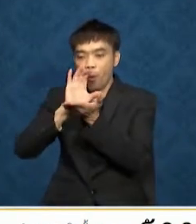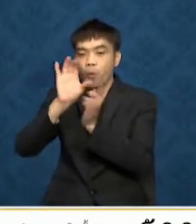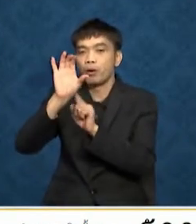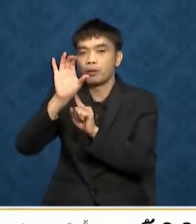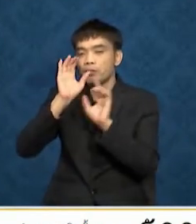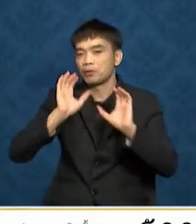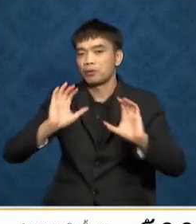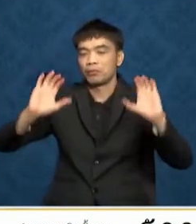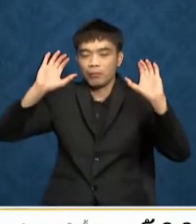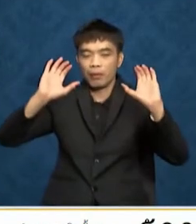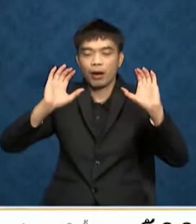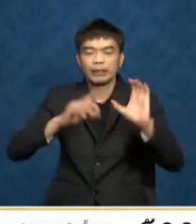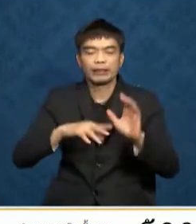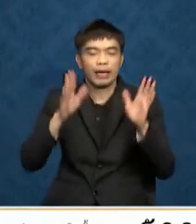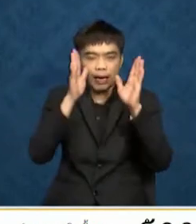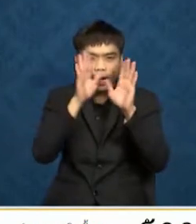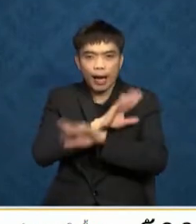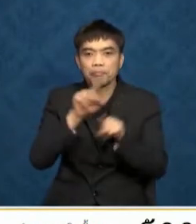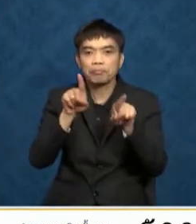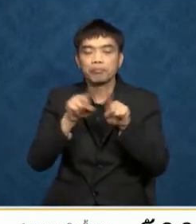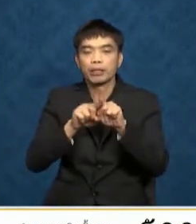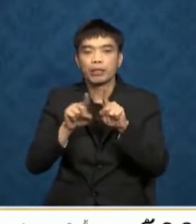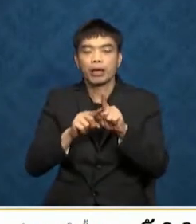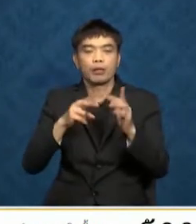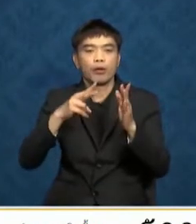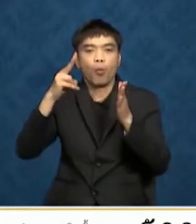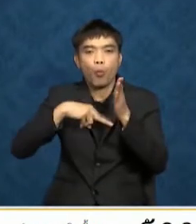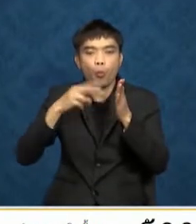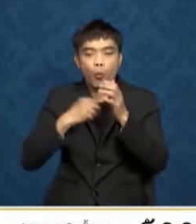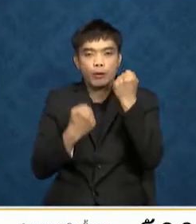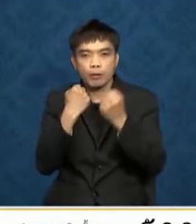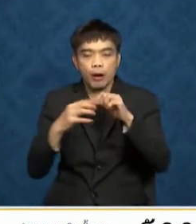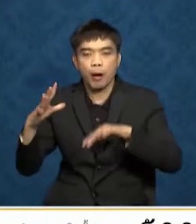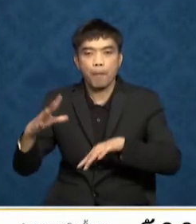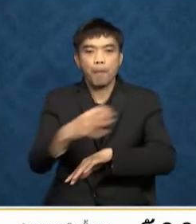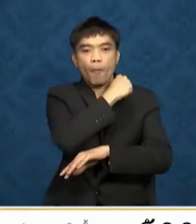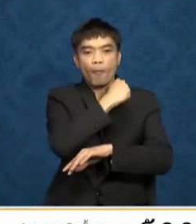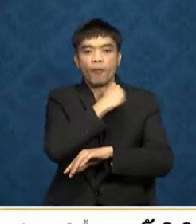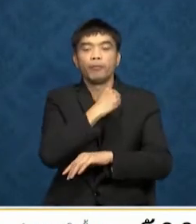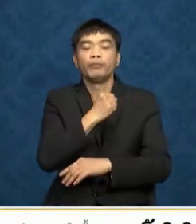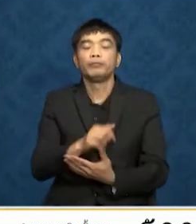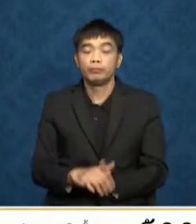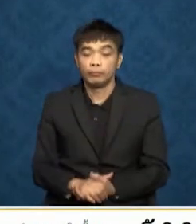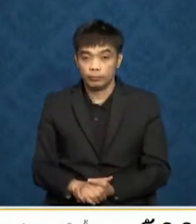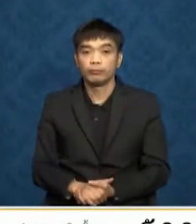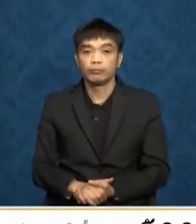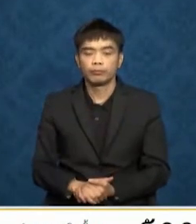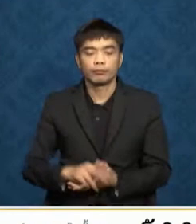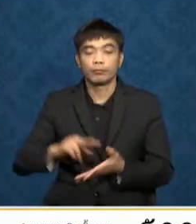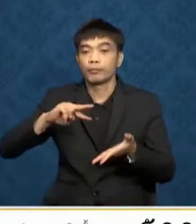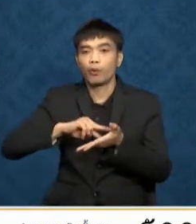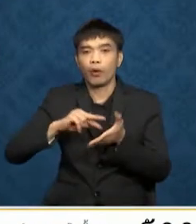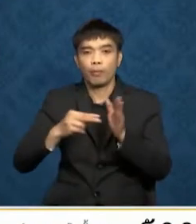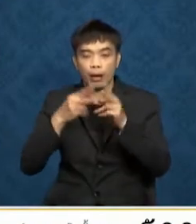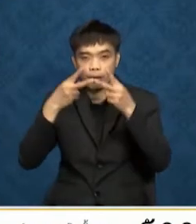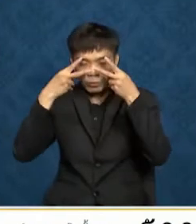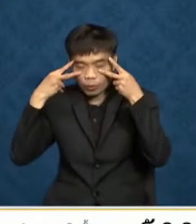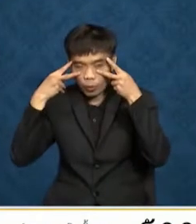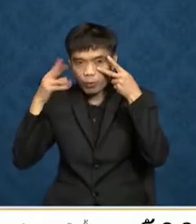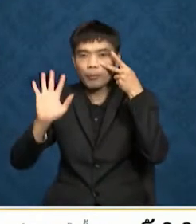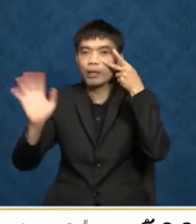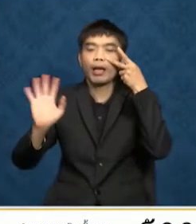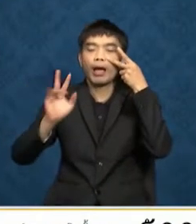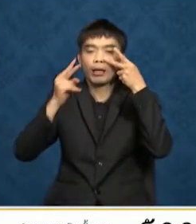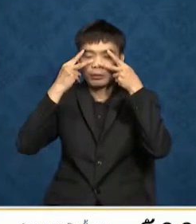รัฐบาลคือนักวิ่งราวทรัพย์ครับท่านประธานครับที่ไม่ได้บอกว่าเป็นโจรปล้นทรัพย์